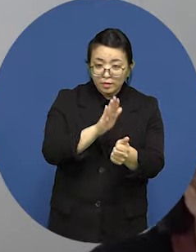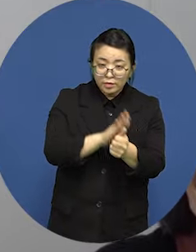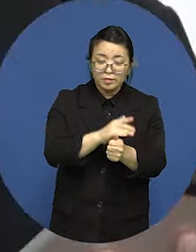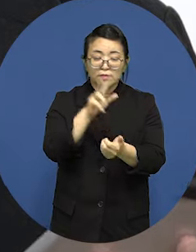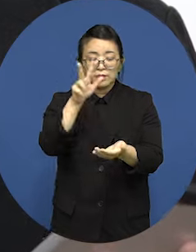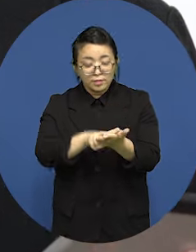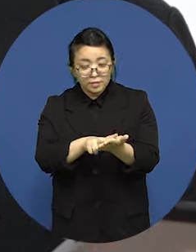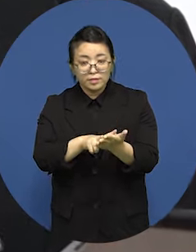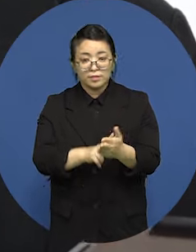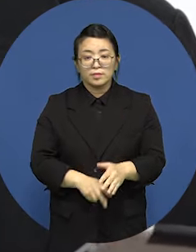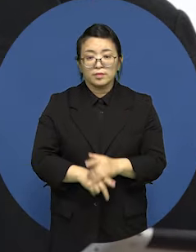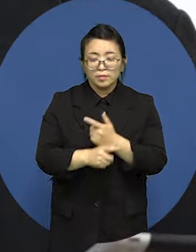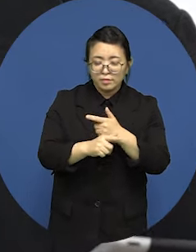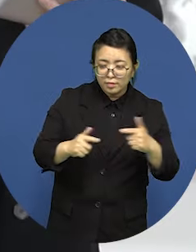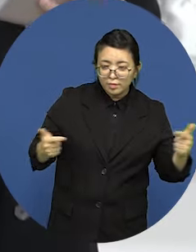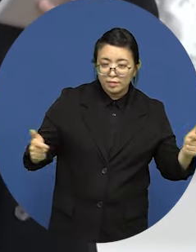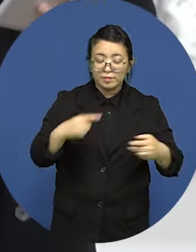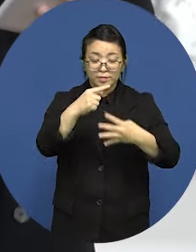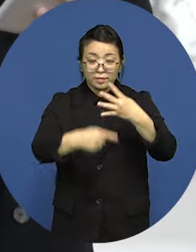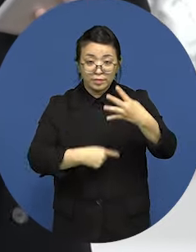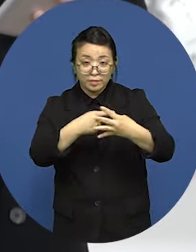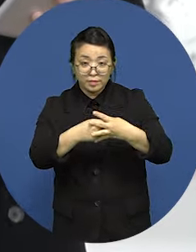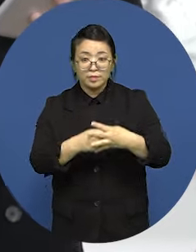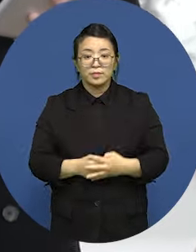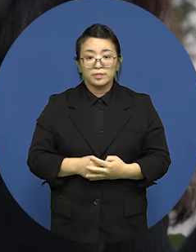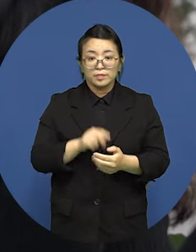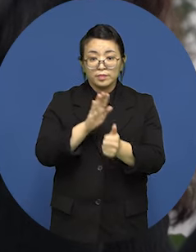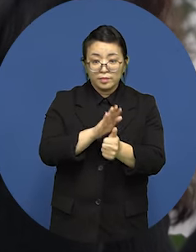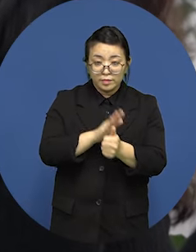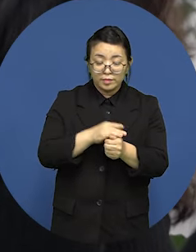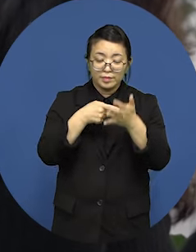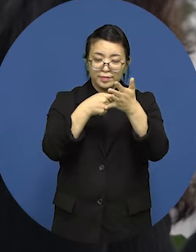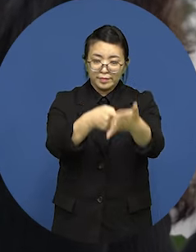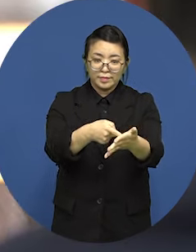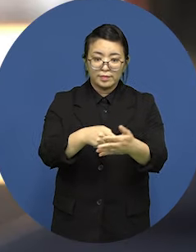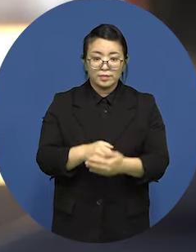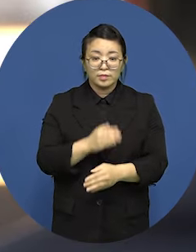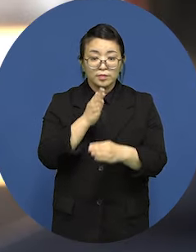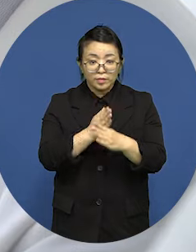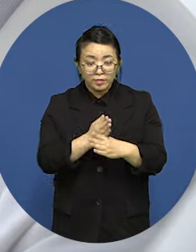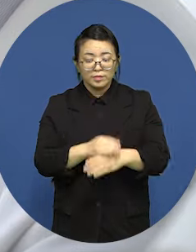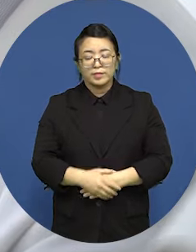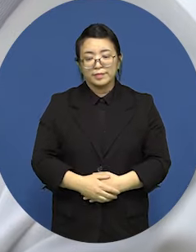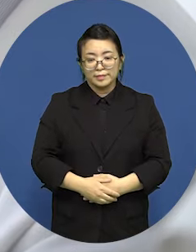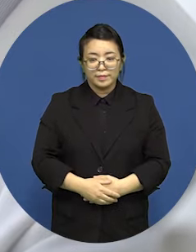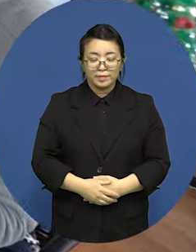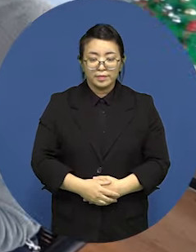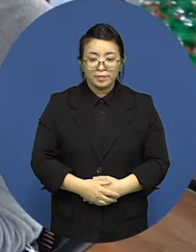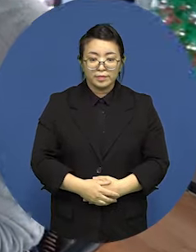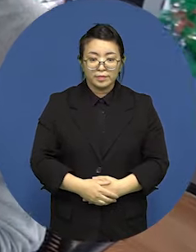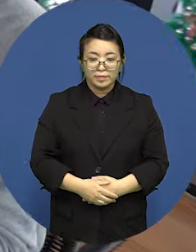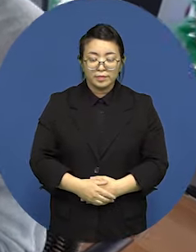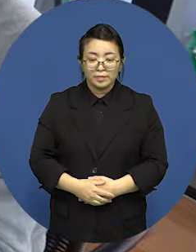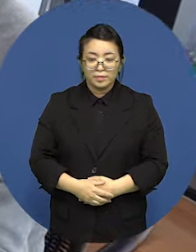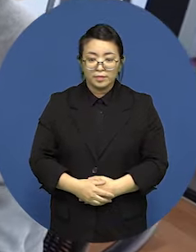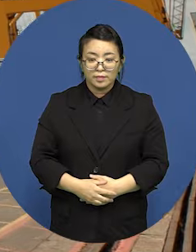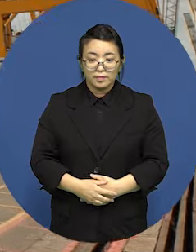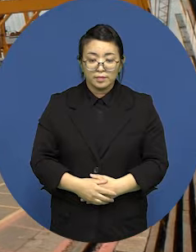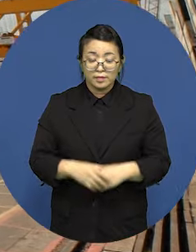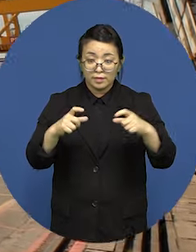매니저 활동 지원, 로컬 크리에이터 육성 등 다양한 프로그램을 추진하고 있습니다. 또 지역산업 구조